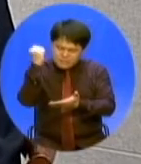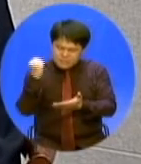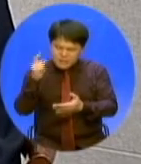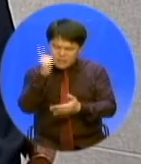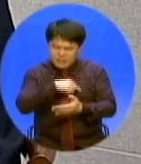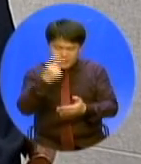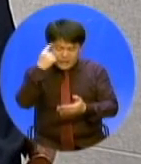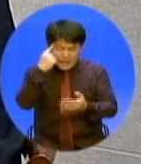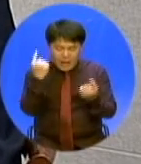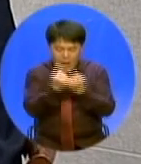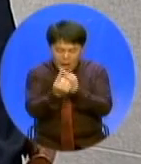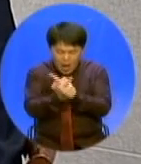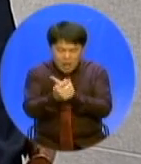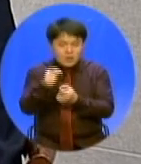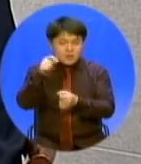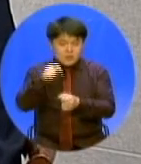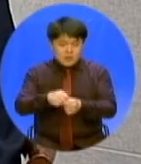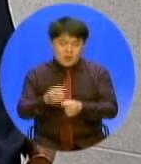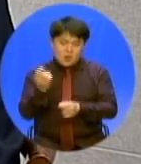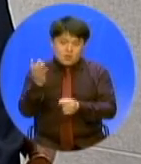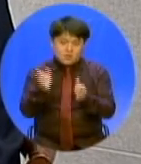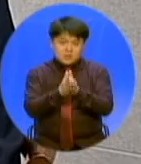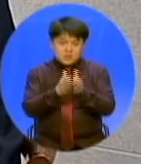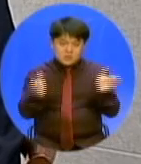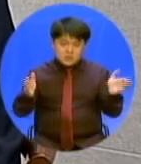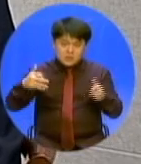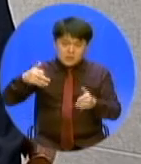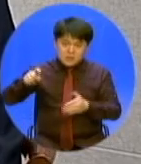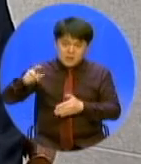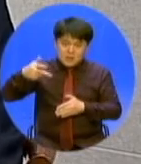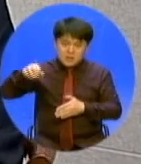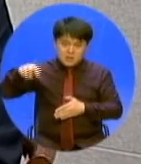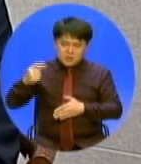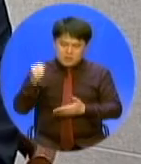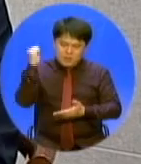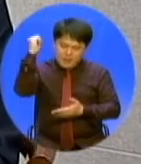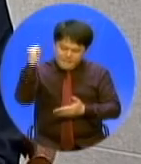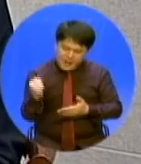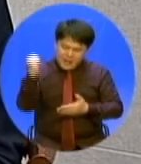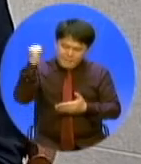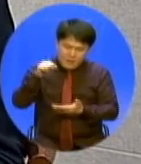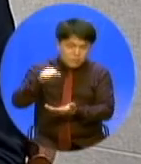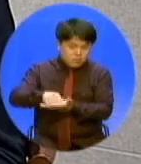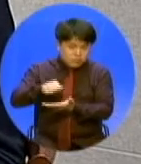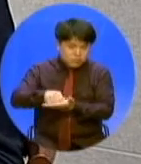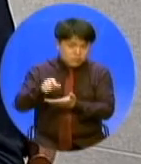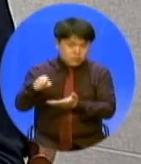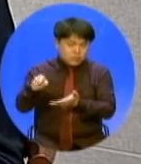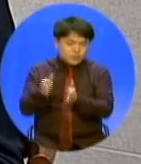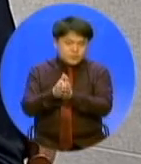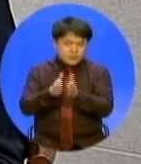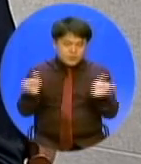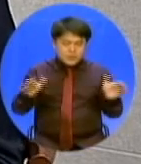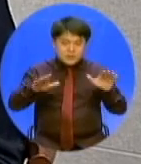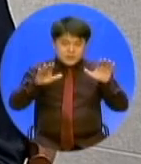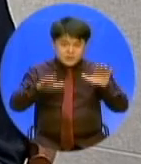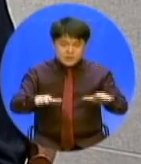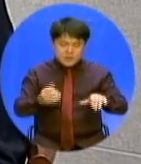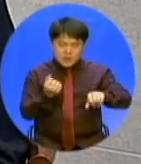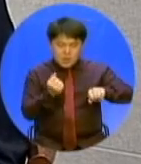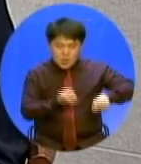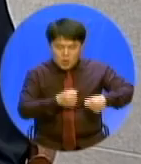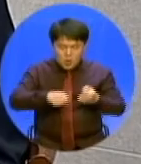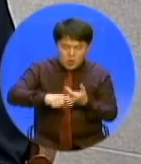당초에 저희 강원랜드가 카지노로 출발했기 때문에 지금 이렇게 복합 리조트로서의 모습을